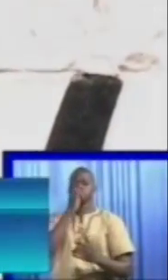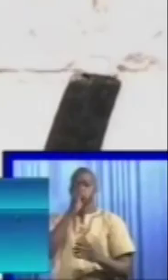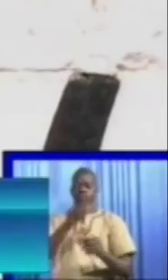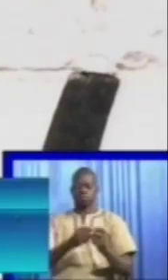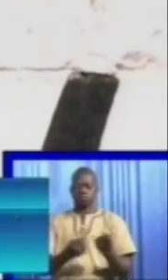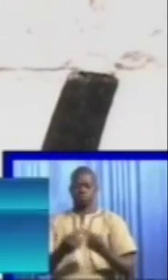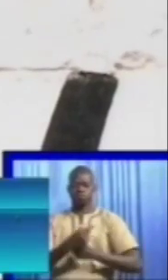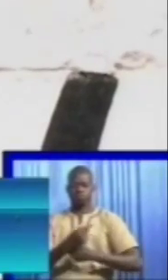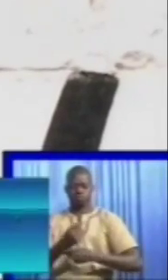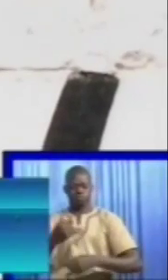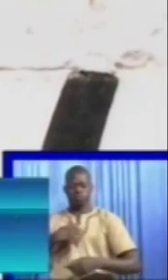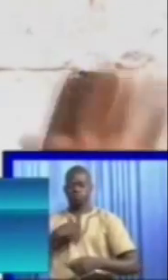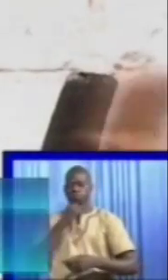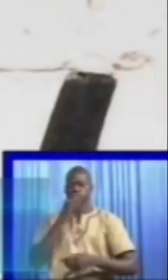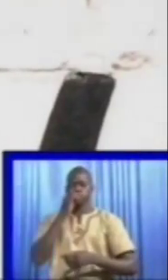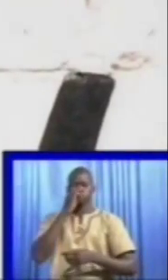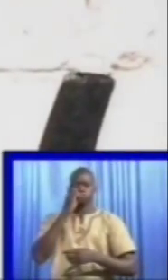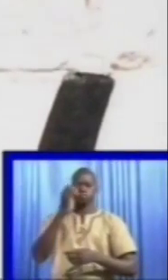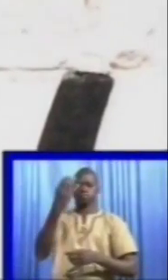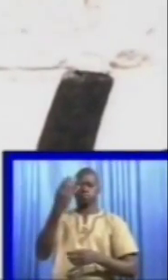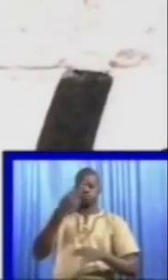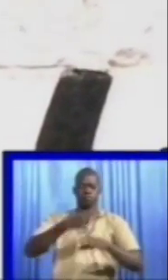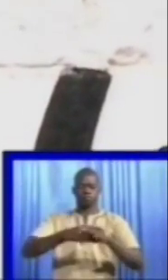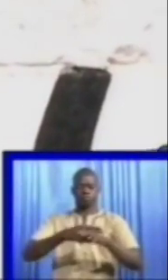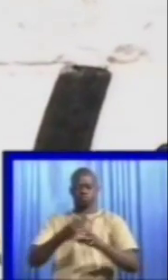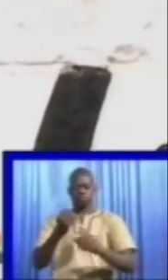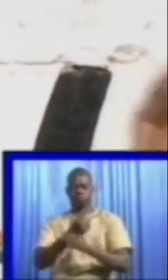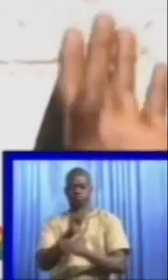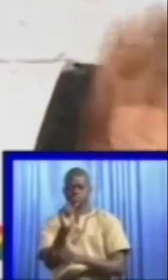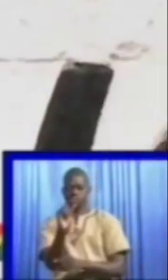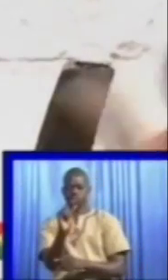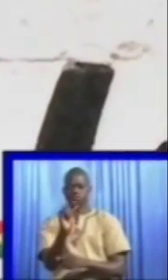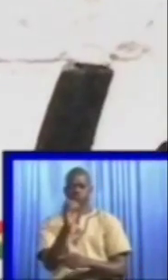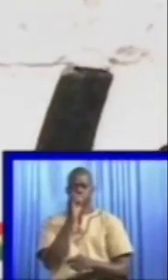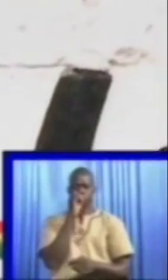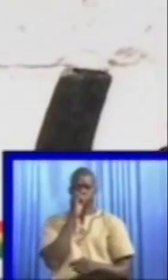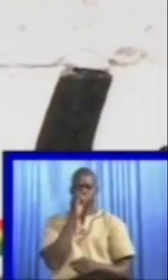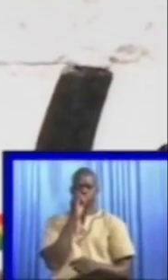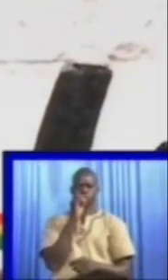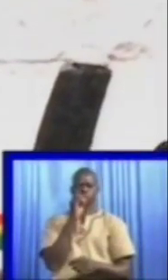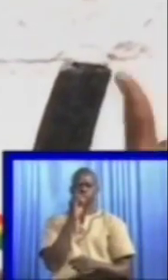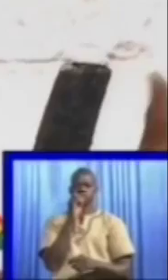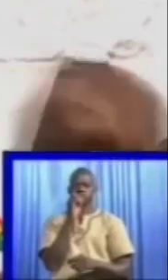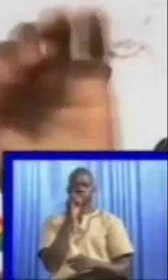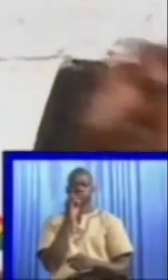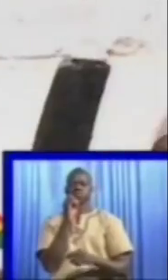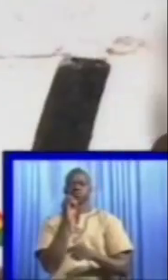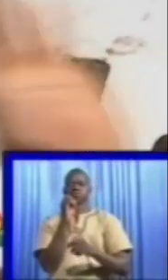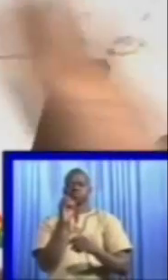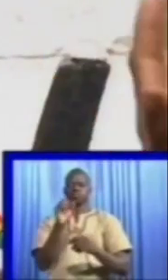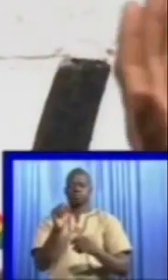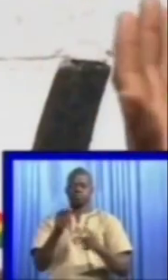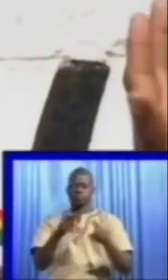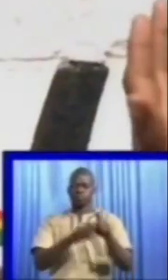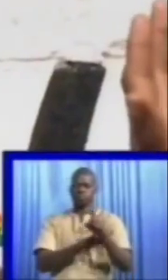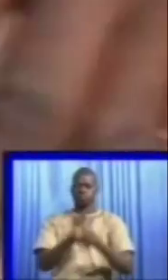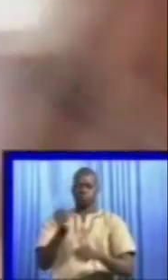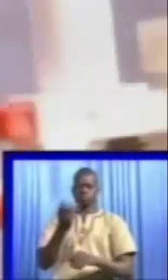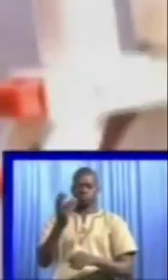matin, il n'y a pas d'eau. Si ce n'est pas à 14h, nous, on gagne un peu seulement. À 14h, ça va 30 minutes déjà. Si ça dirait même, c'est